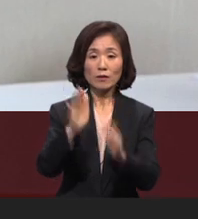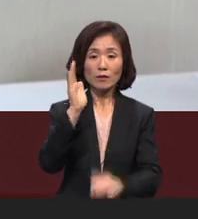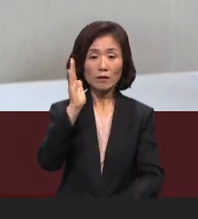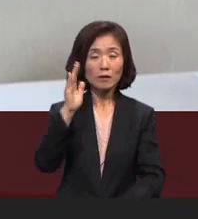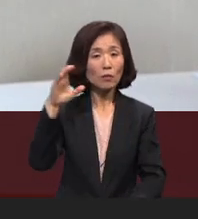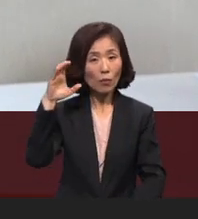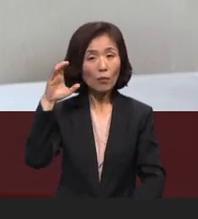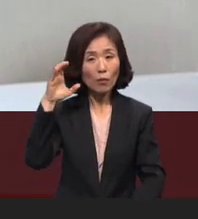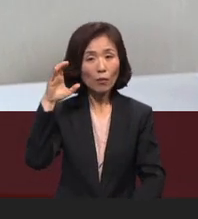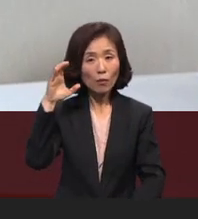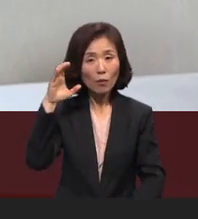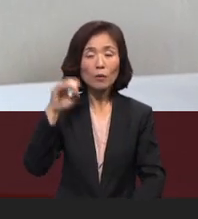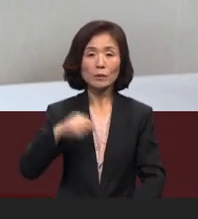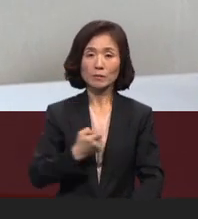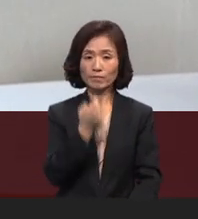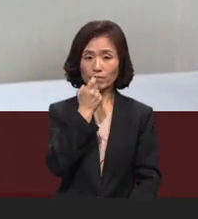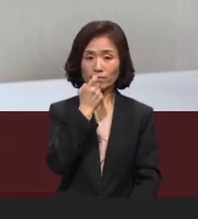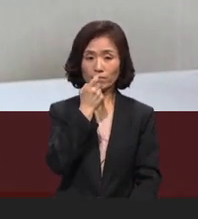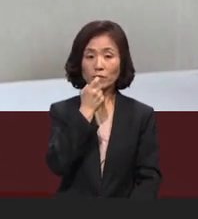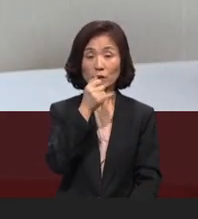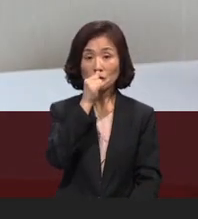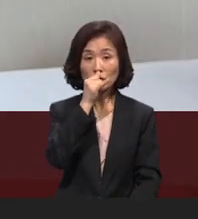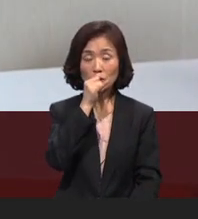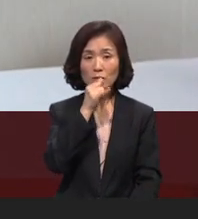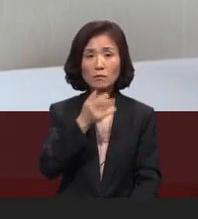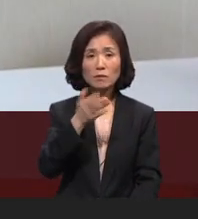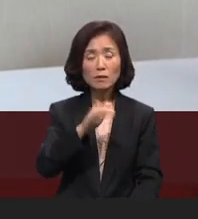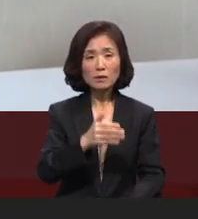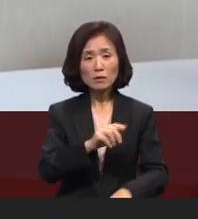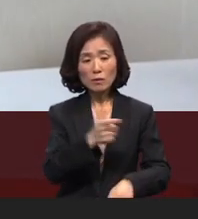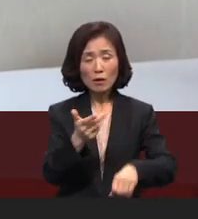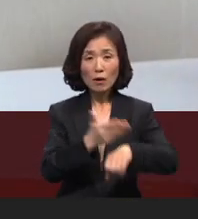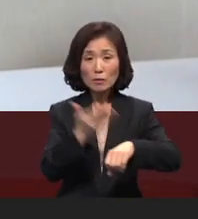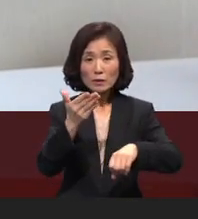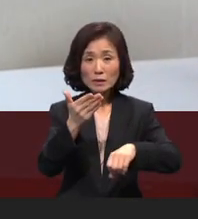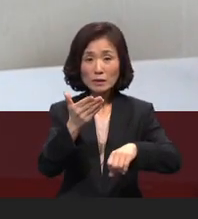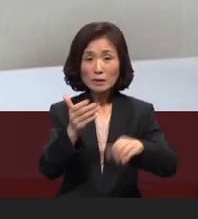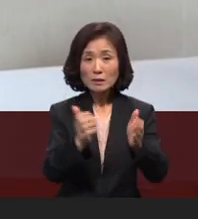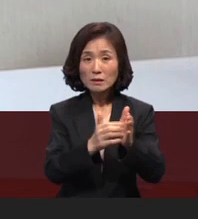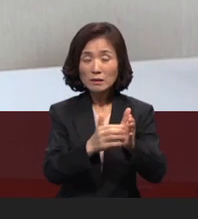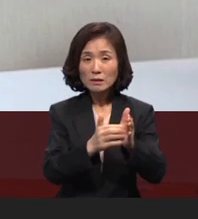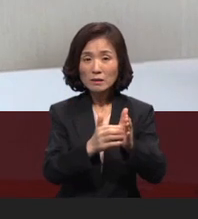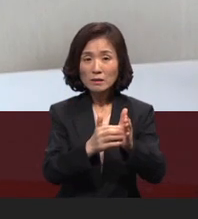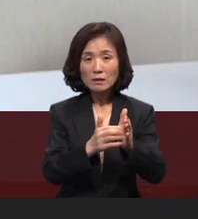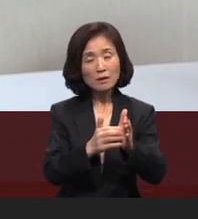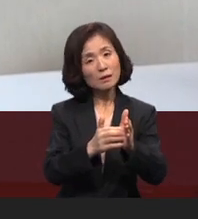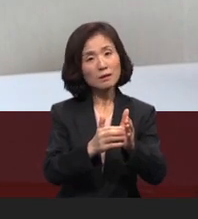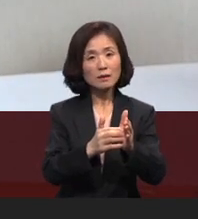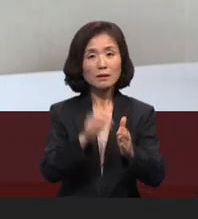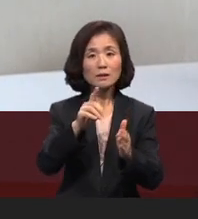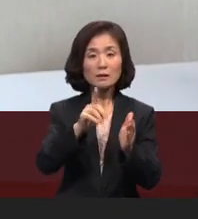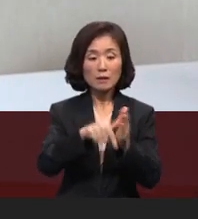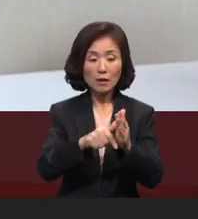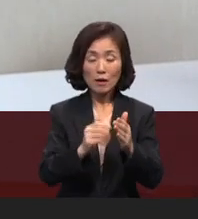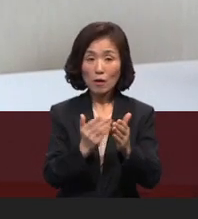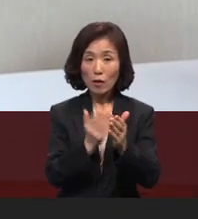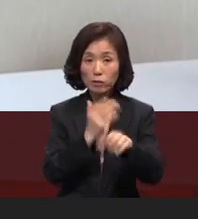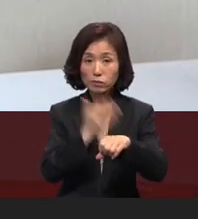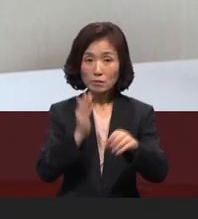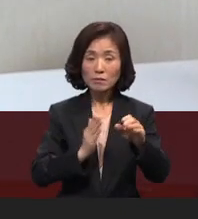강의를 사용해서 혼자 배우는 편인데 9시까지만 전자기기 사용을 허가해주기 때문에 이 시간이